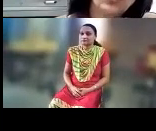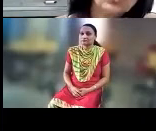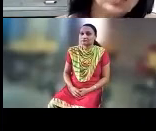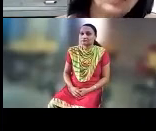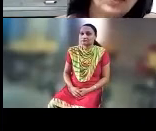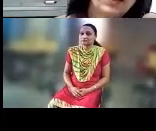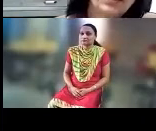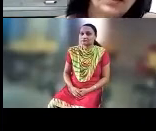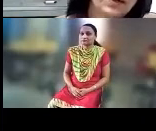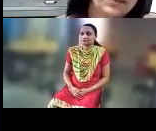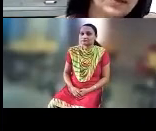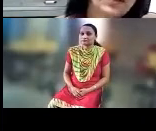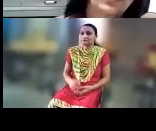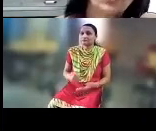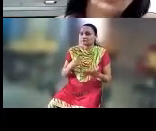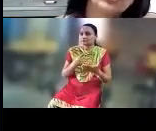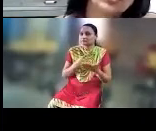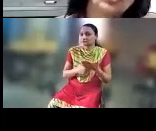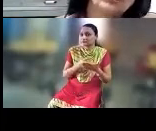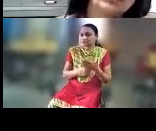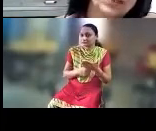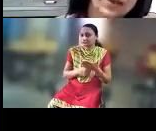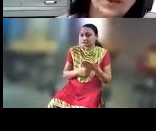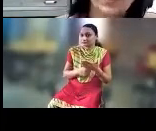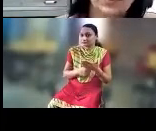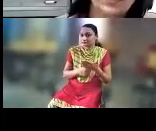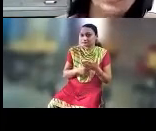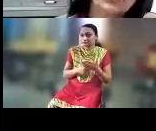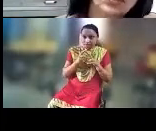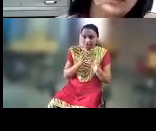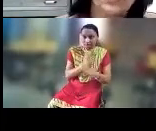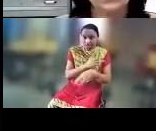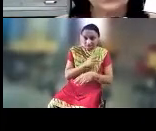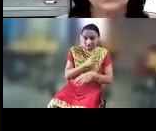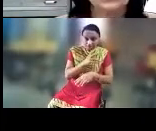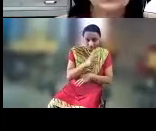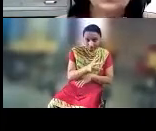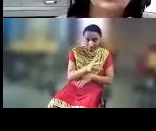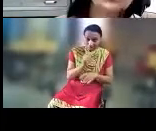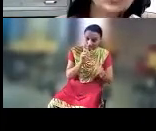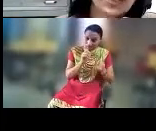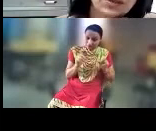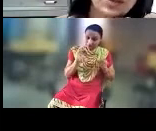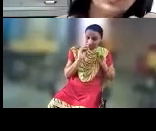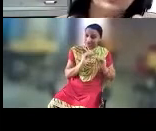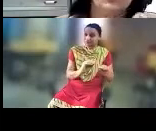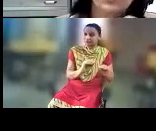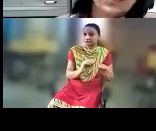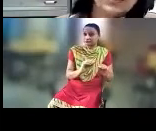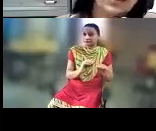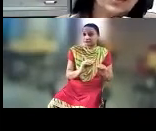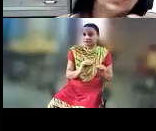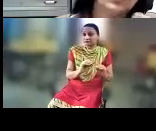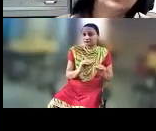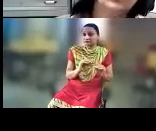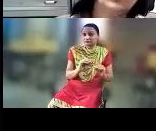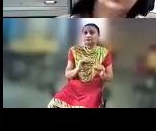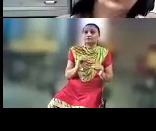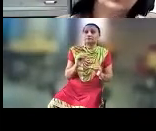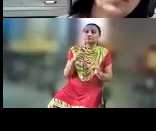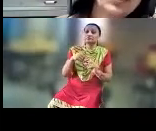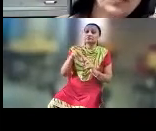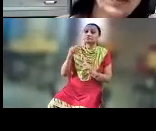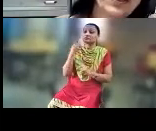फिर रूल्स हमें क्लियर करने पड़ते हैं और उनको बताना पड़ता है कि इसको ऐसे ही करेंगे। जैसे कि बच्चा कितनी देर टीवी देख सकता है